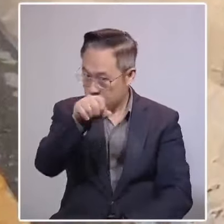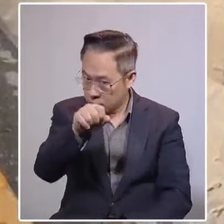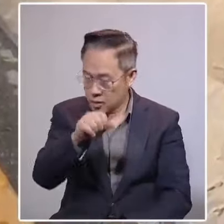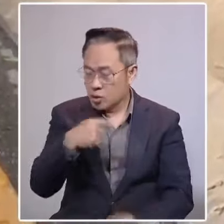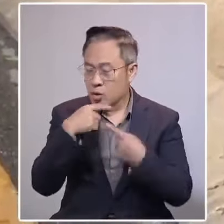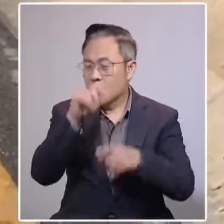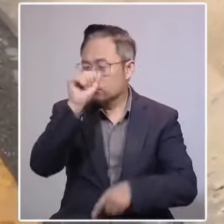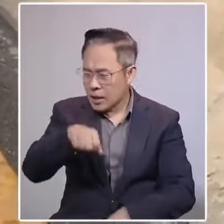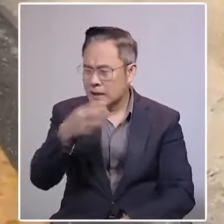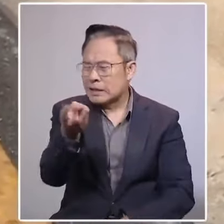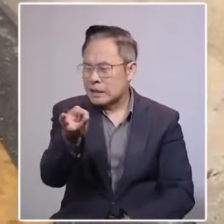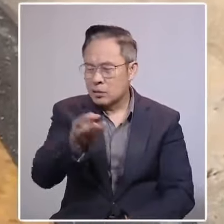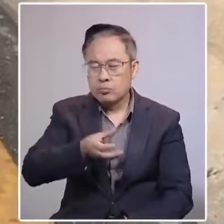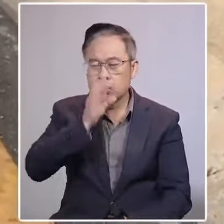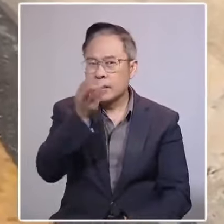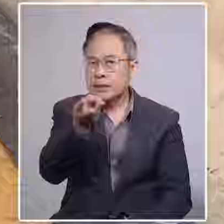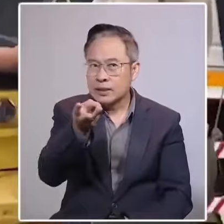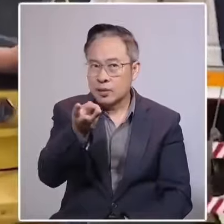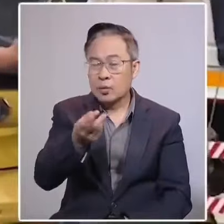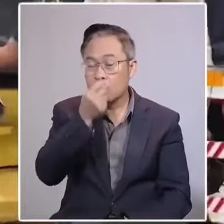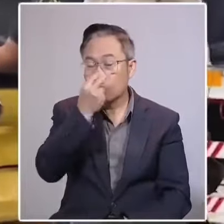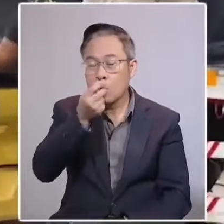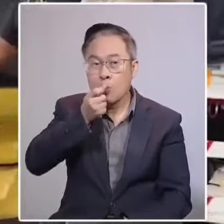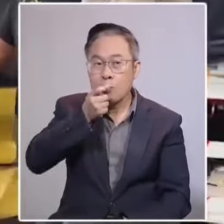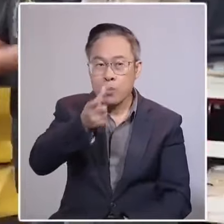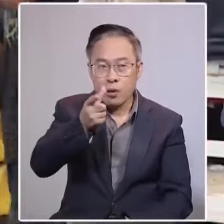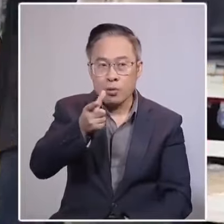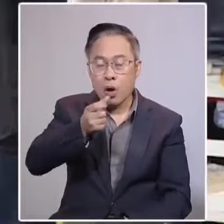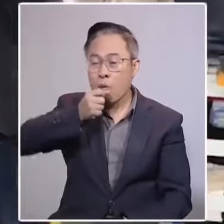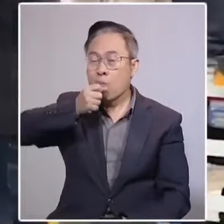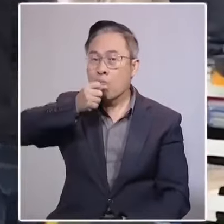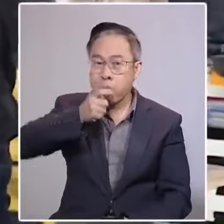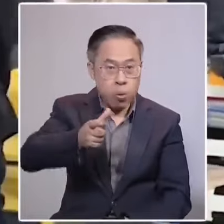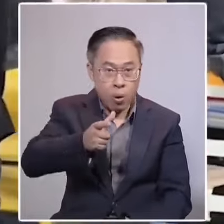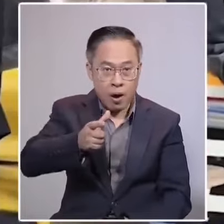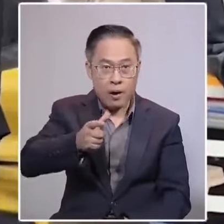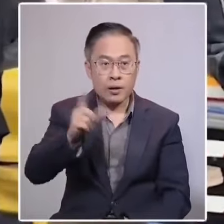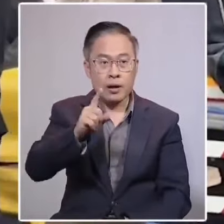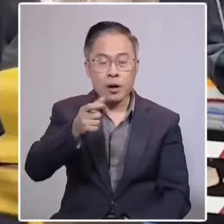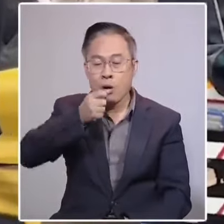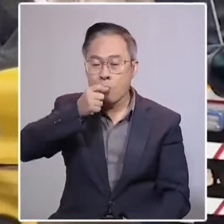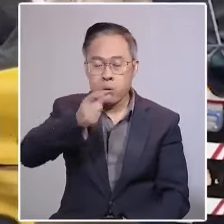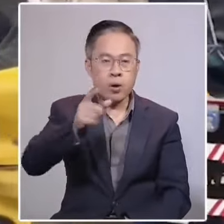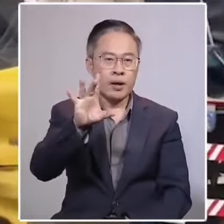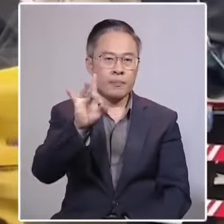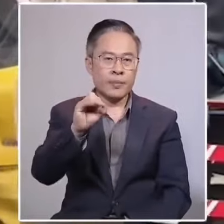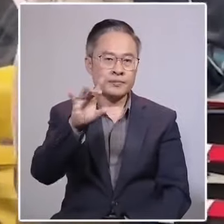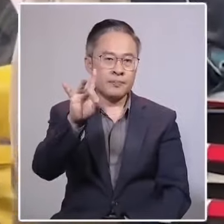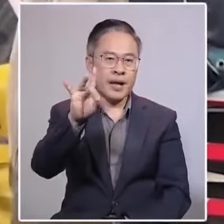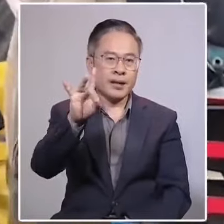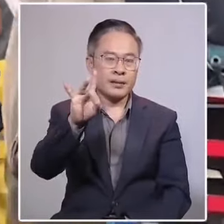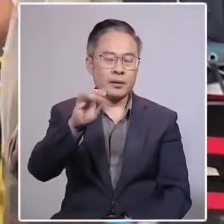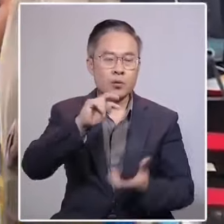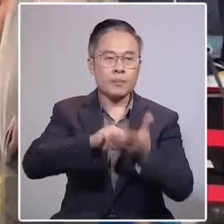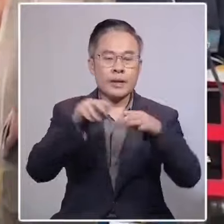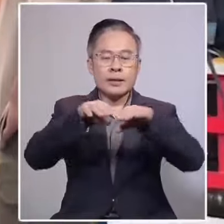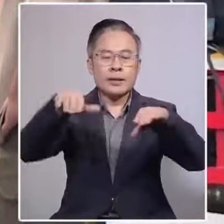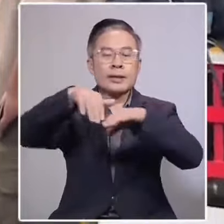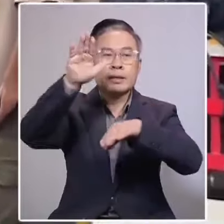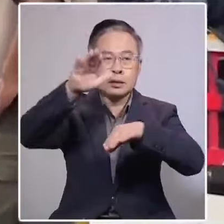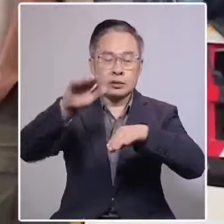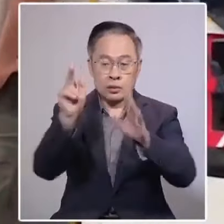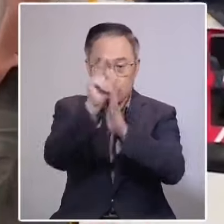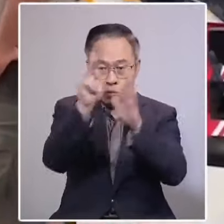ขึ้นนิดหน่อยอ่าต้องไม่ถึง 50นะมิลลิกรัมเปอร์เซใช่มั้ยคเป่าปึ๊บนะฮะ 88มิลกรัมเปอร์เซครับหนแน่นี่ไงดู